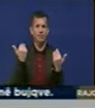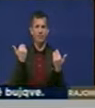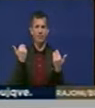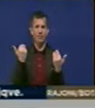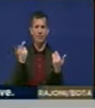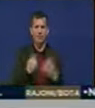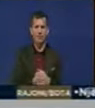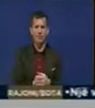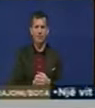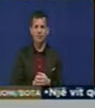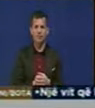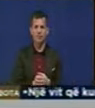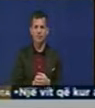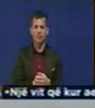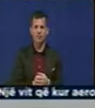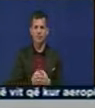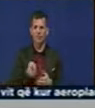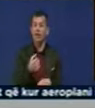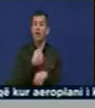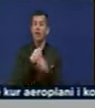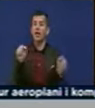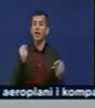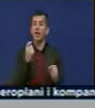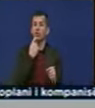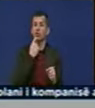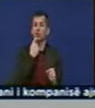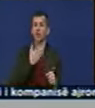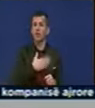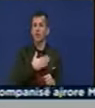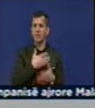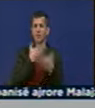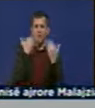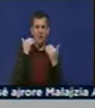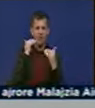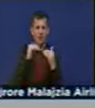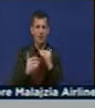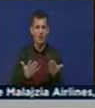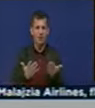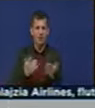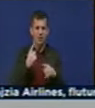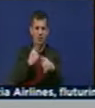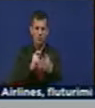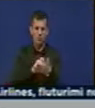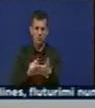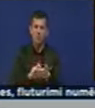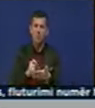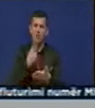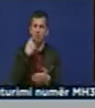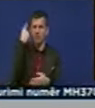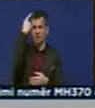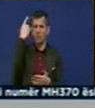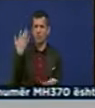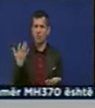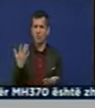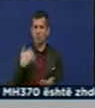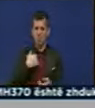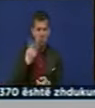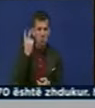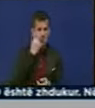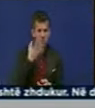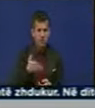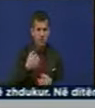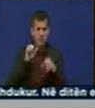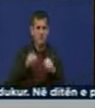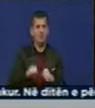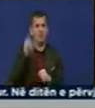nuk kemi përdorim të lirë të gjuhës dhe të shkrimit shqip. Dhe nga kjo kuptojmë se qeveria